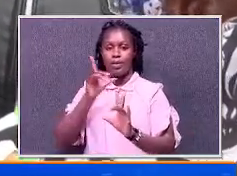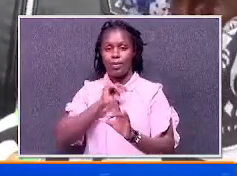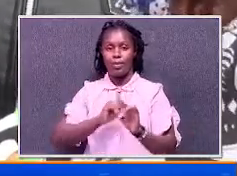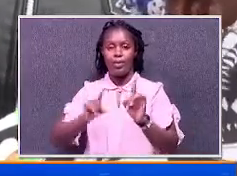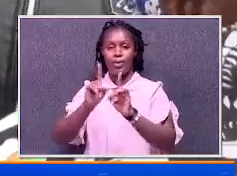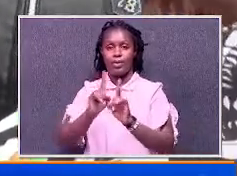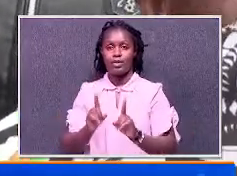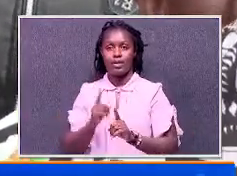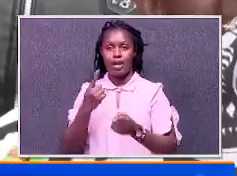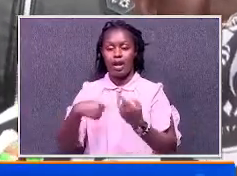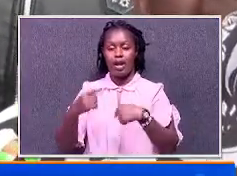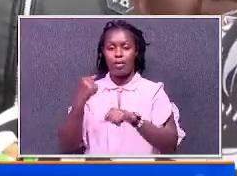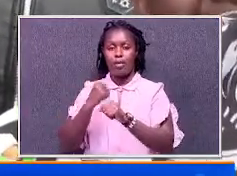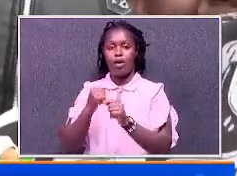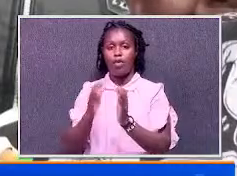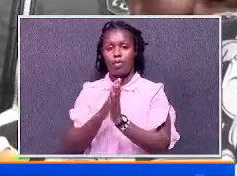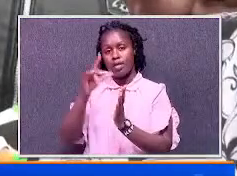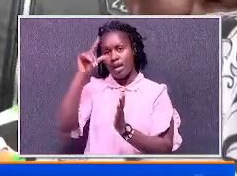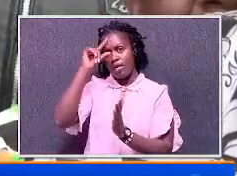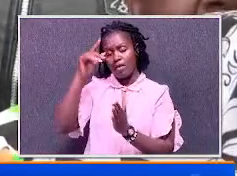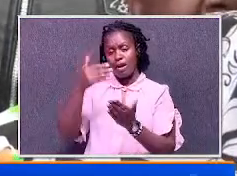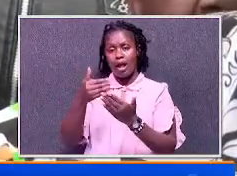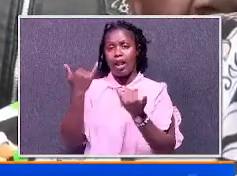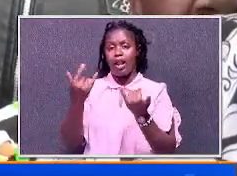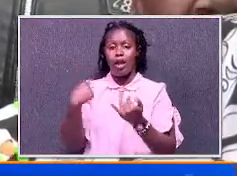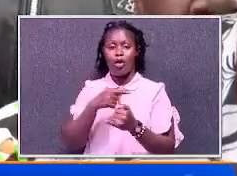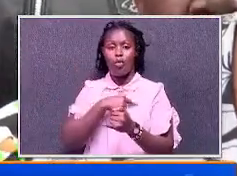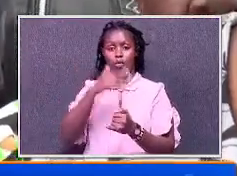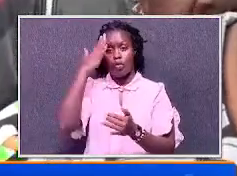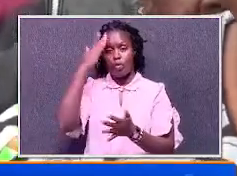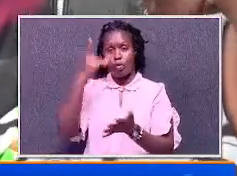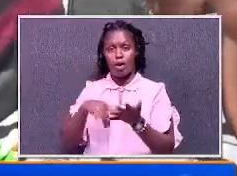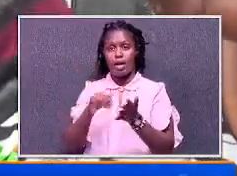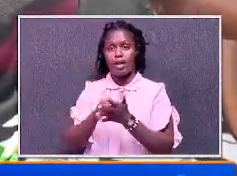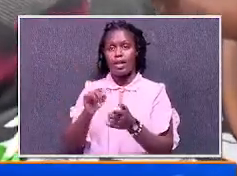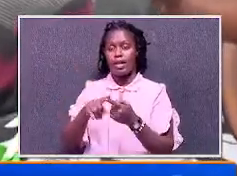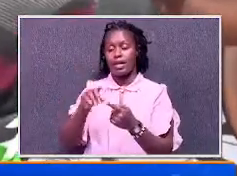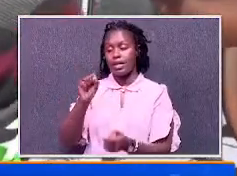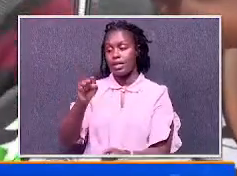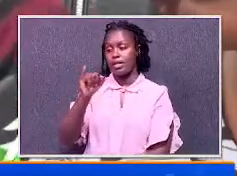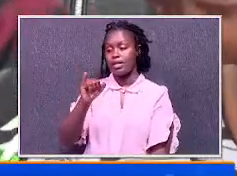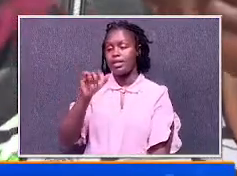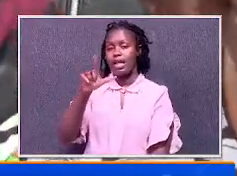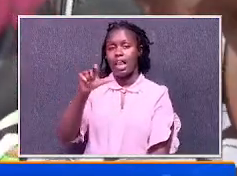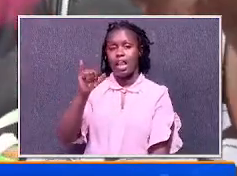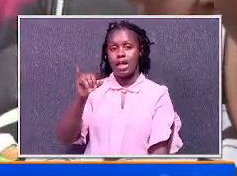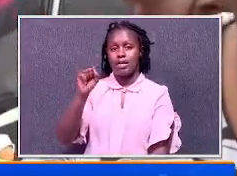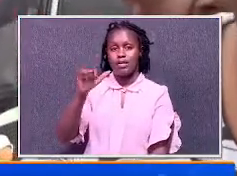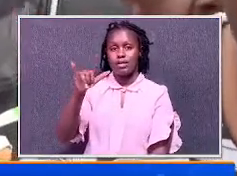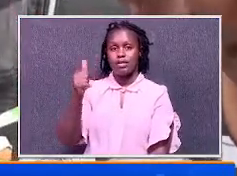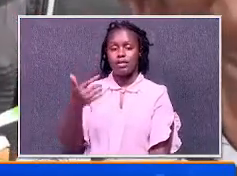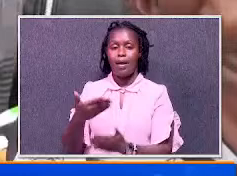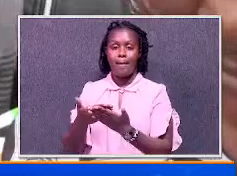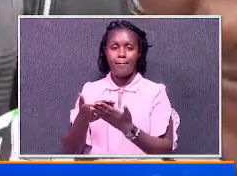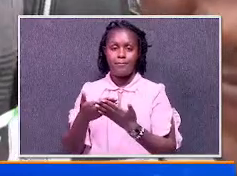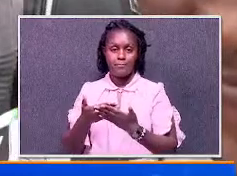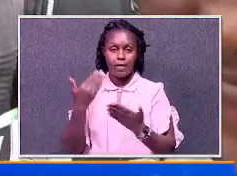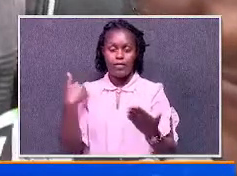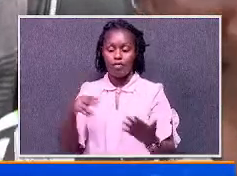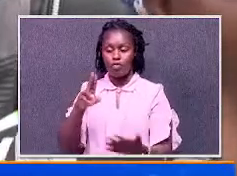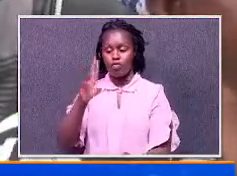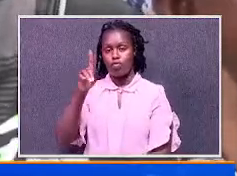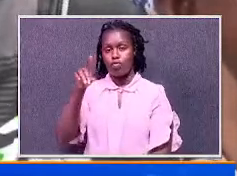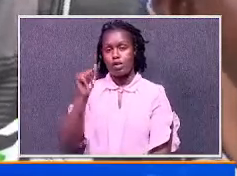iko. Kwa saa hizi sisi tunajua kwamba Sirisha, watu wa Sirisha walikuwa mwanzo wa UDA. Yes. Hao